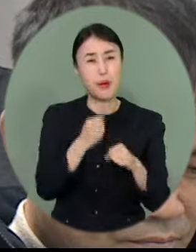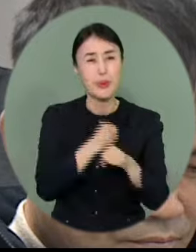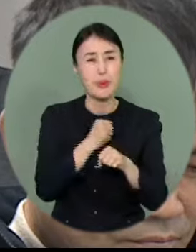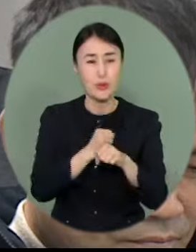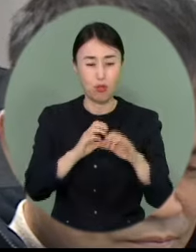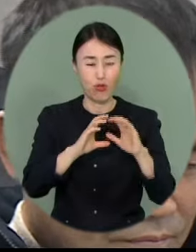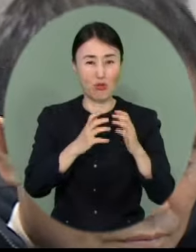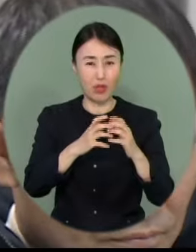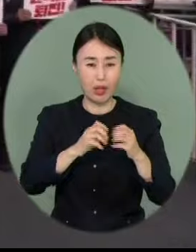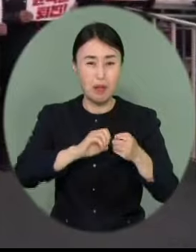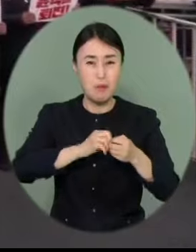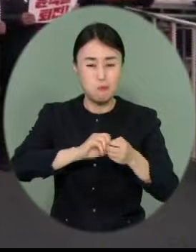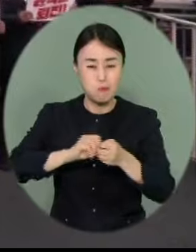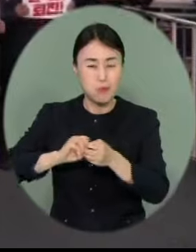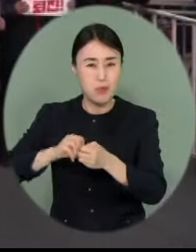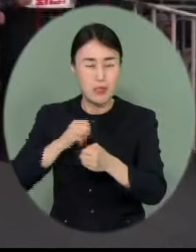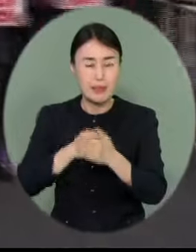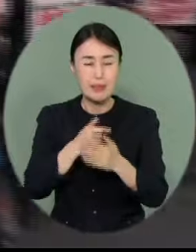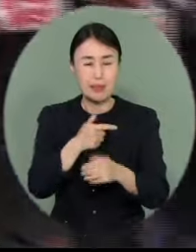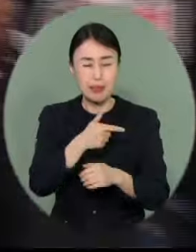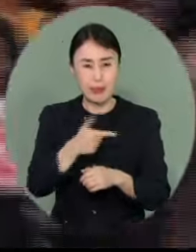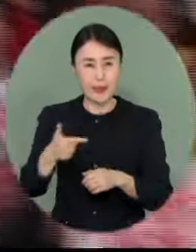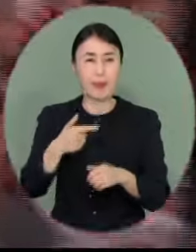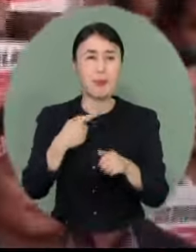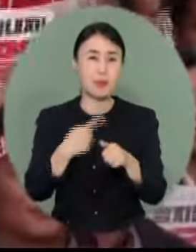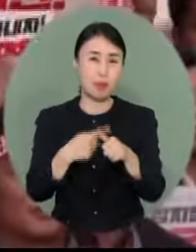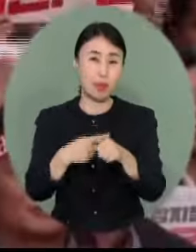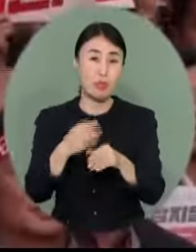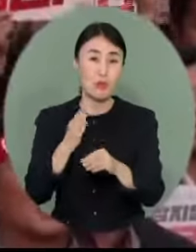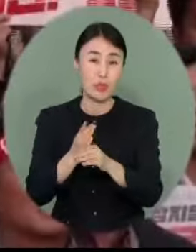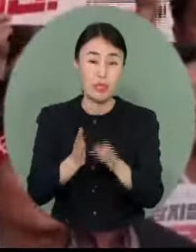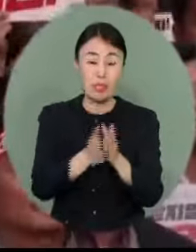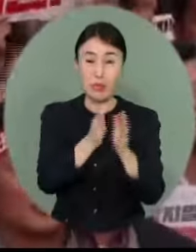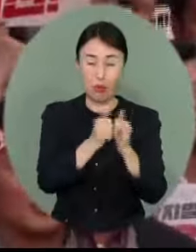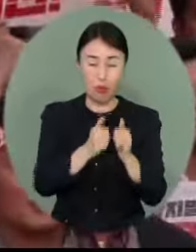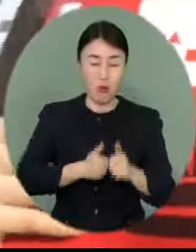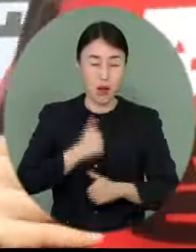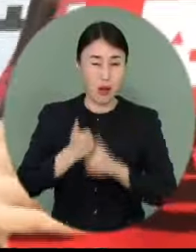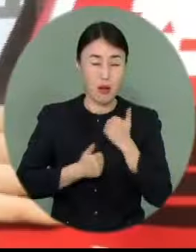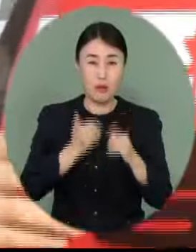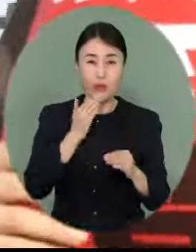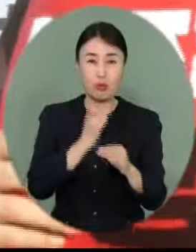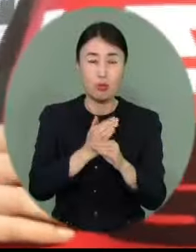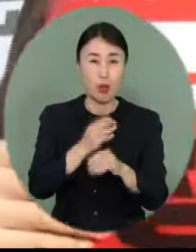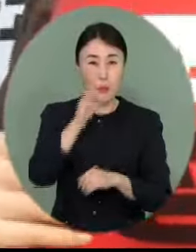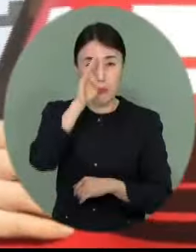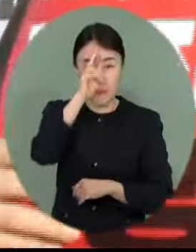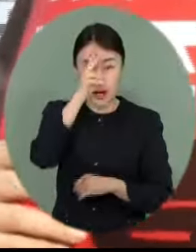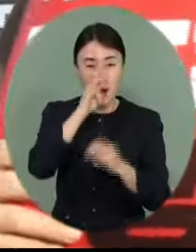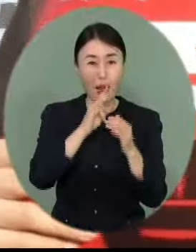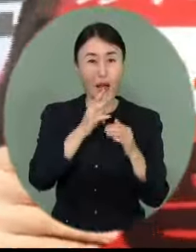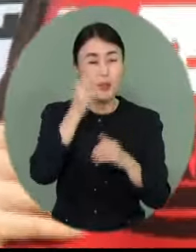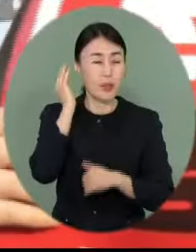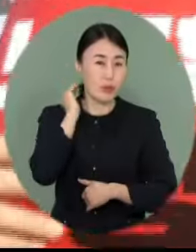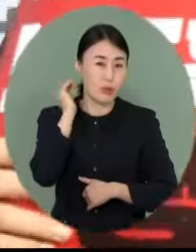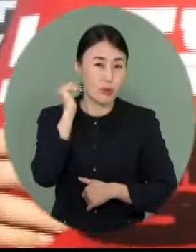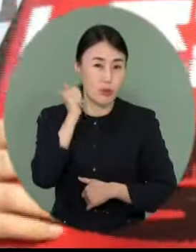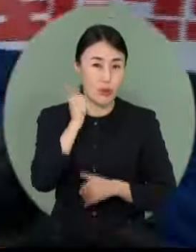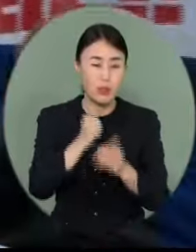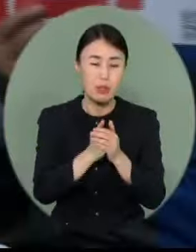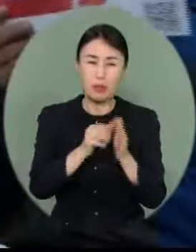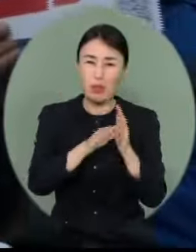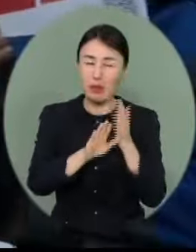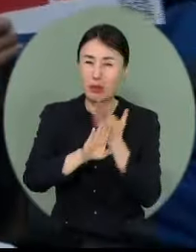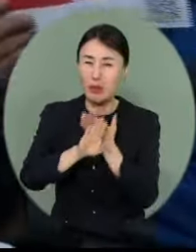강도 높게 비판했습니다. 하지만 이 같은 시민들 분노에도 박근혜 대통령 탄핵대와 달리 촛불 집회로 이어지지 않는